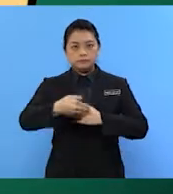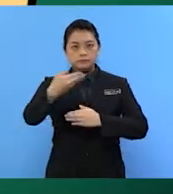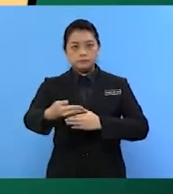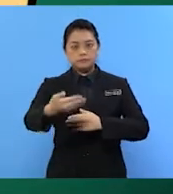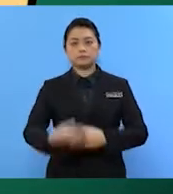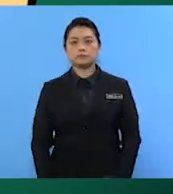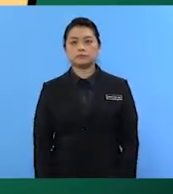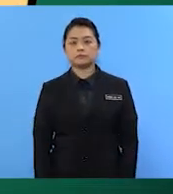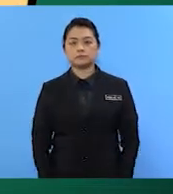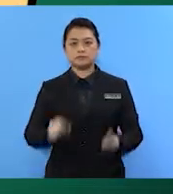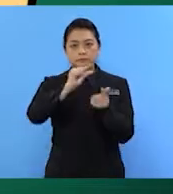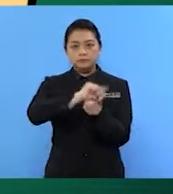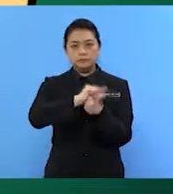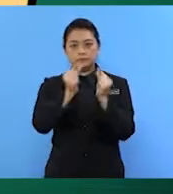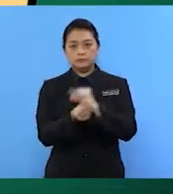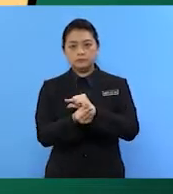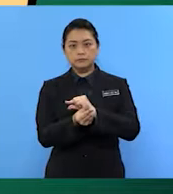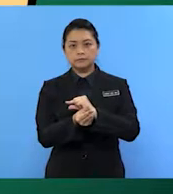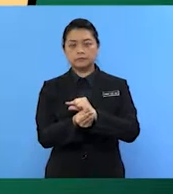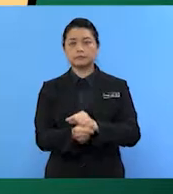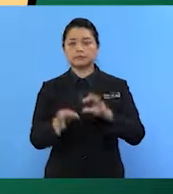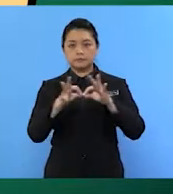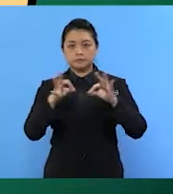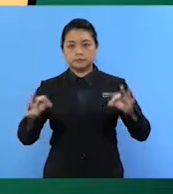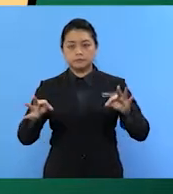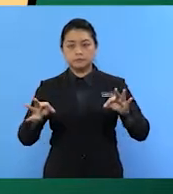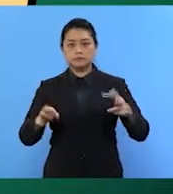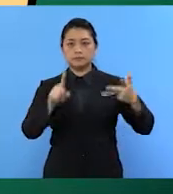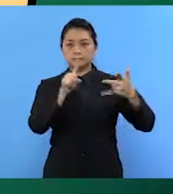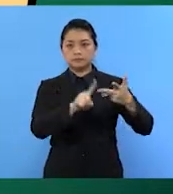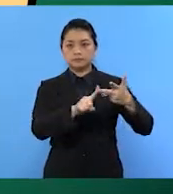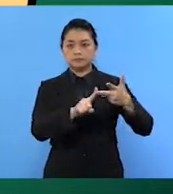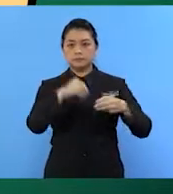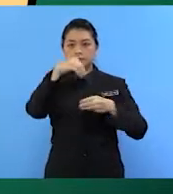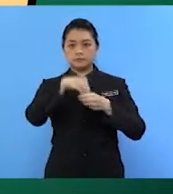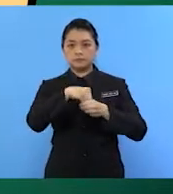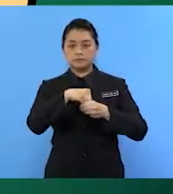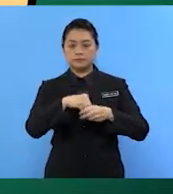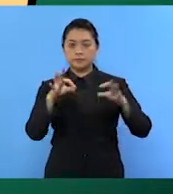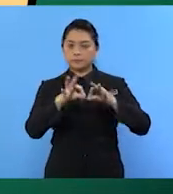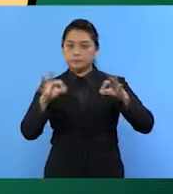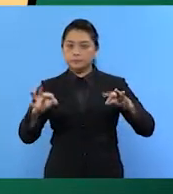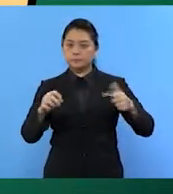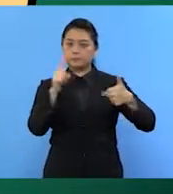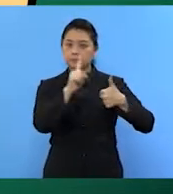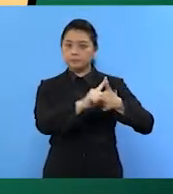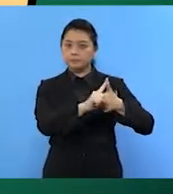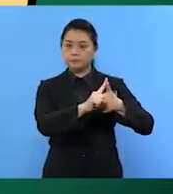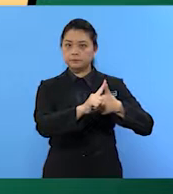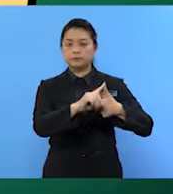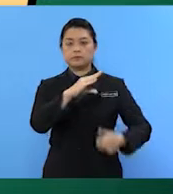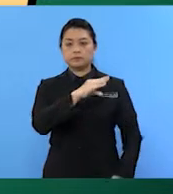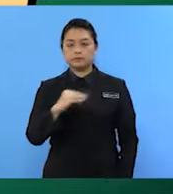Seterusnya, gantikan persamaan ketiga ke dalam persamaan pertama